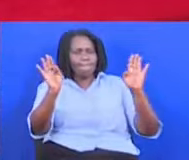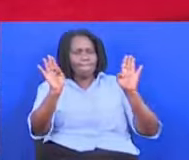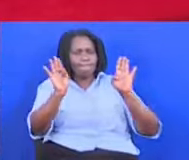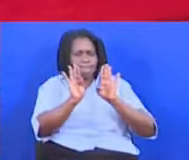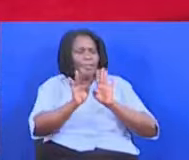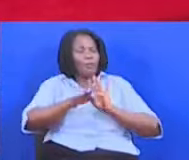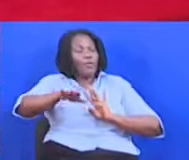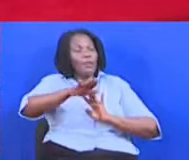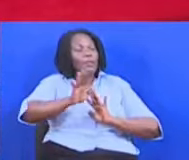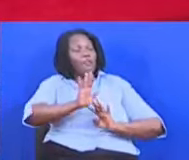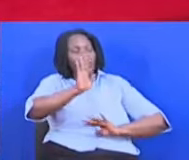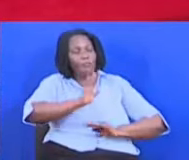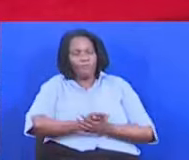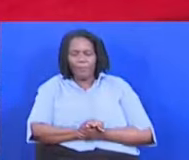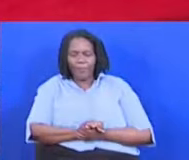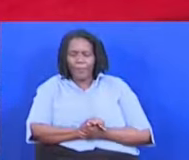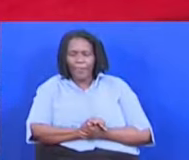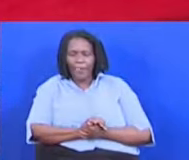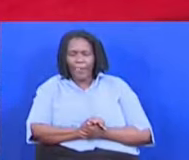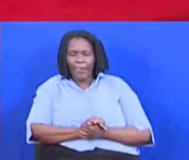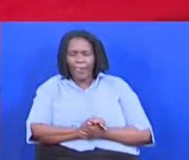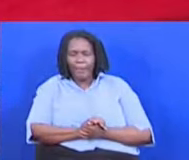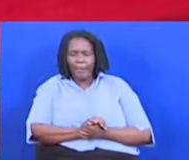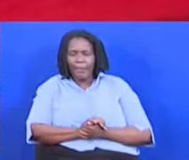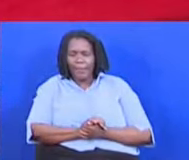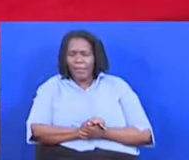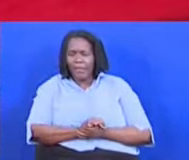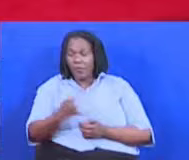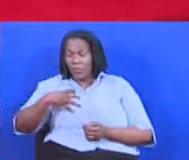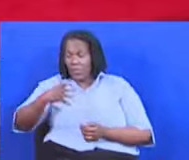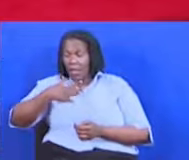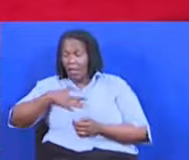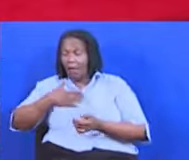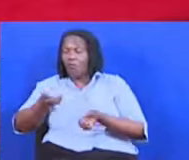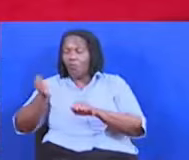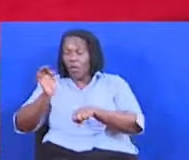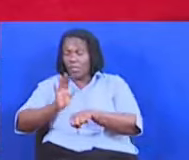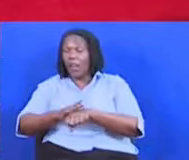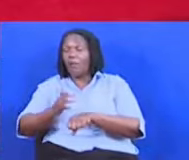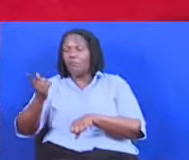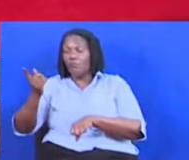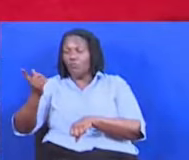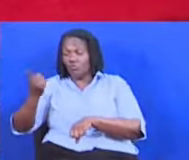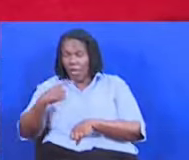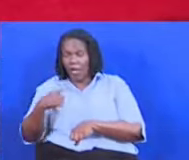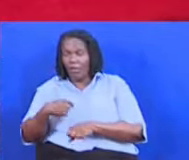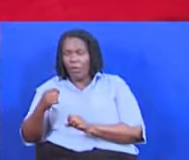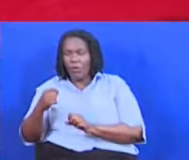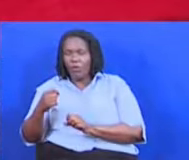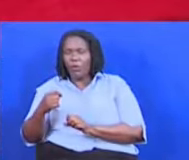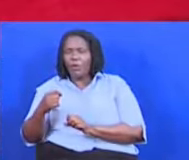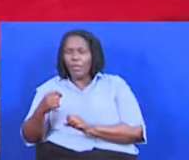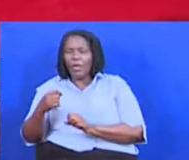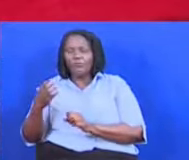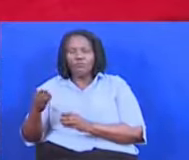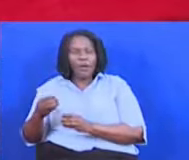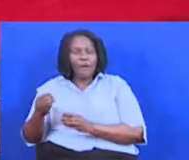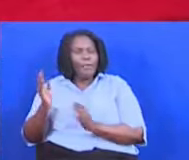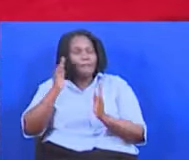yao. Aidha, wizara itatoa wataalam kwa ajili ya kusimamia ujenzi wa vizimba hivyo.